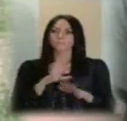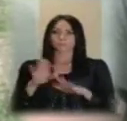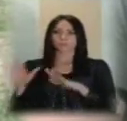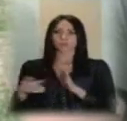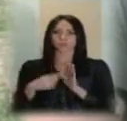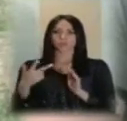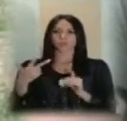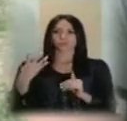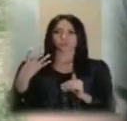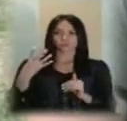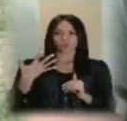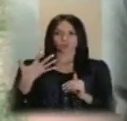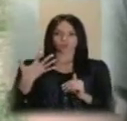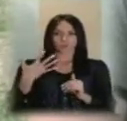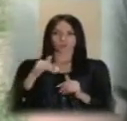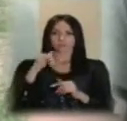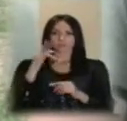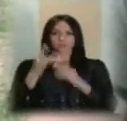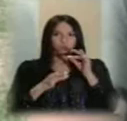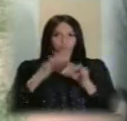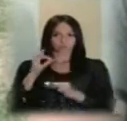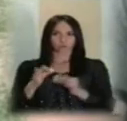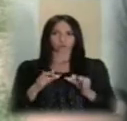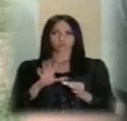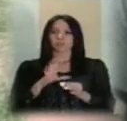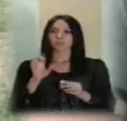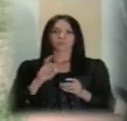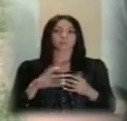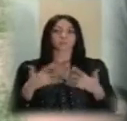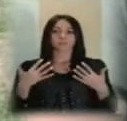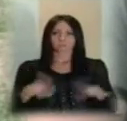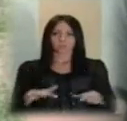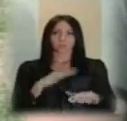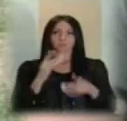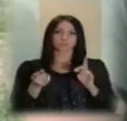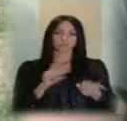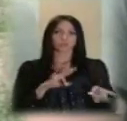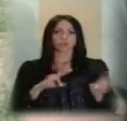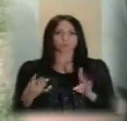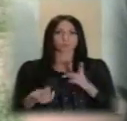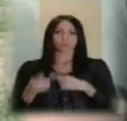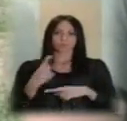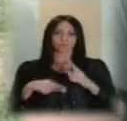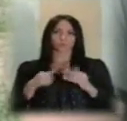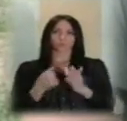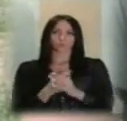діб. Відбули, в принципі, без втрат, більш-менш нормально повернулися назад до рідної частини, місто Кривий